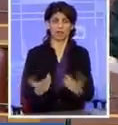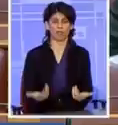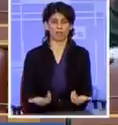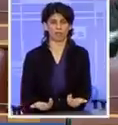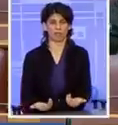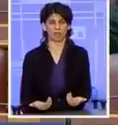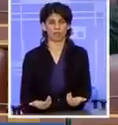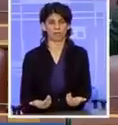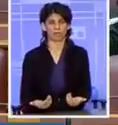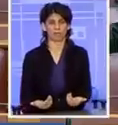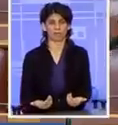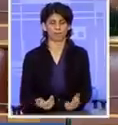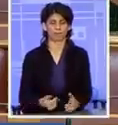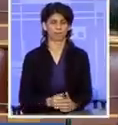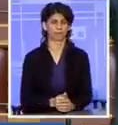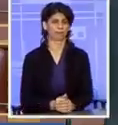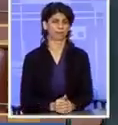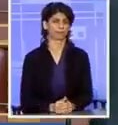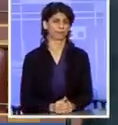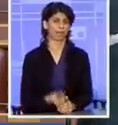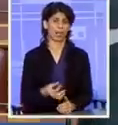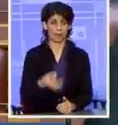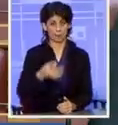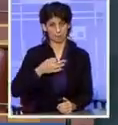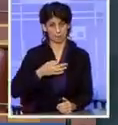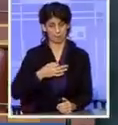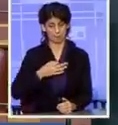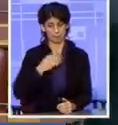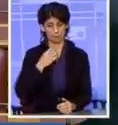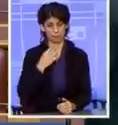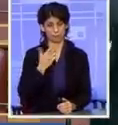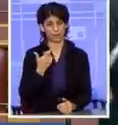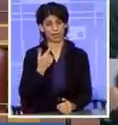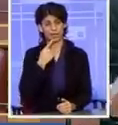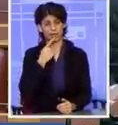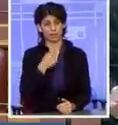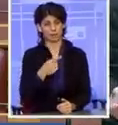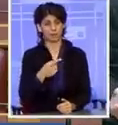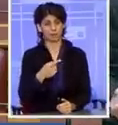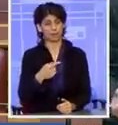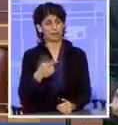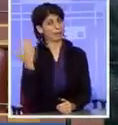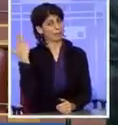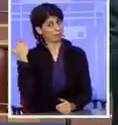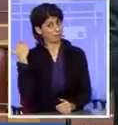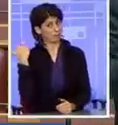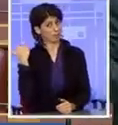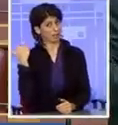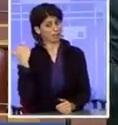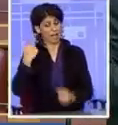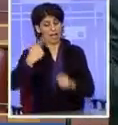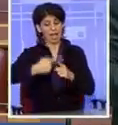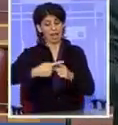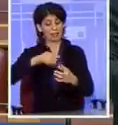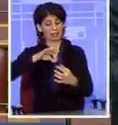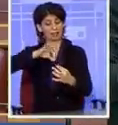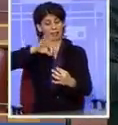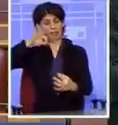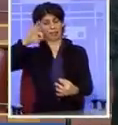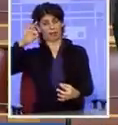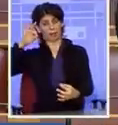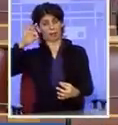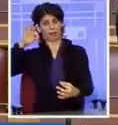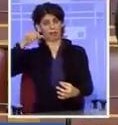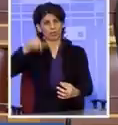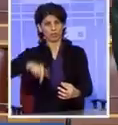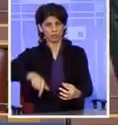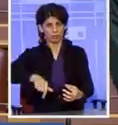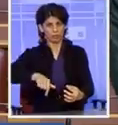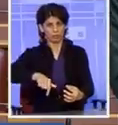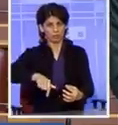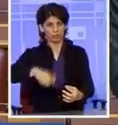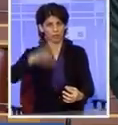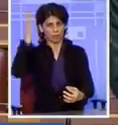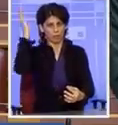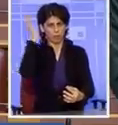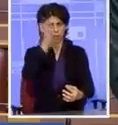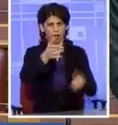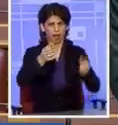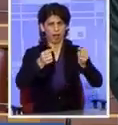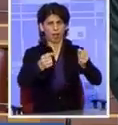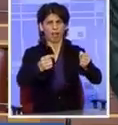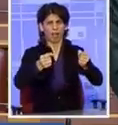Μας είπατε ότι η προηγούμενη κυβέρνηση, το πρόβλημα είναι οι Έλληνες τεμπέληδες, και τώρα βλέπουμε ότι η κρίση χτυπάει τον πυρήνα της